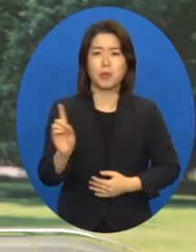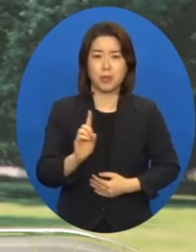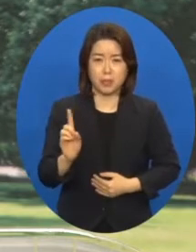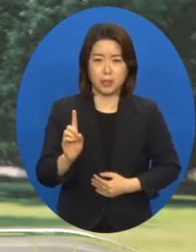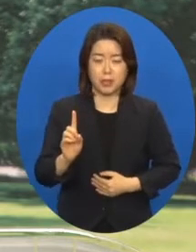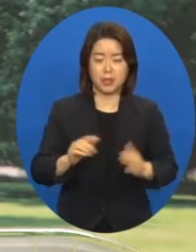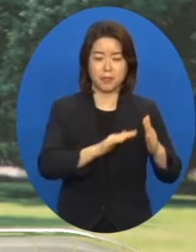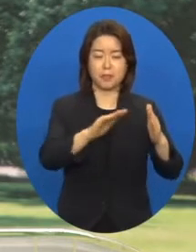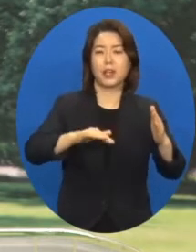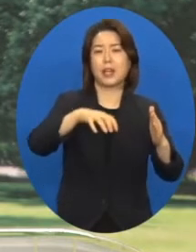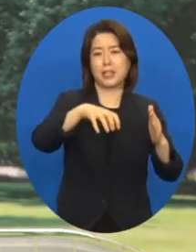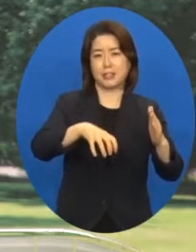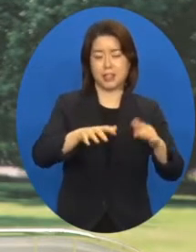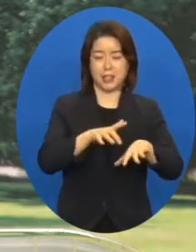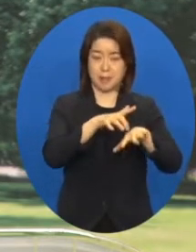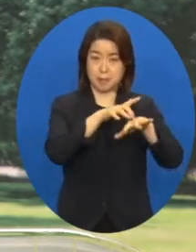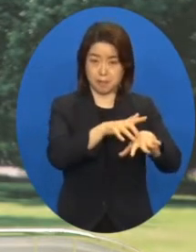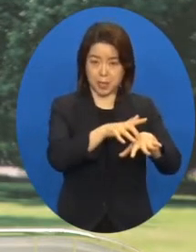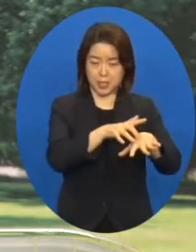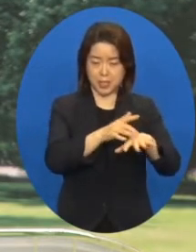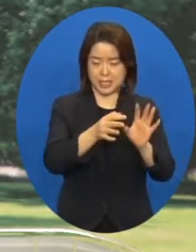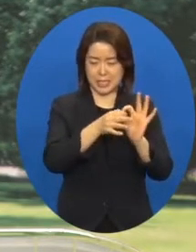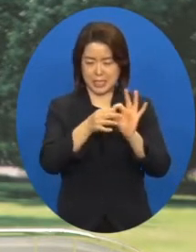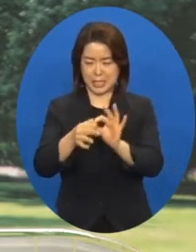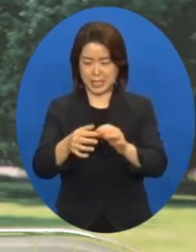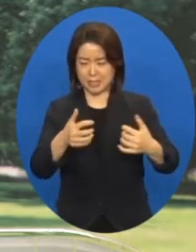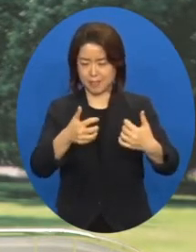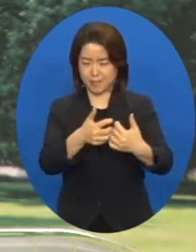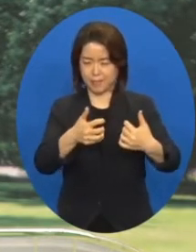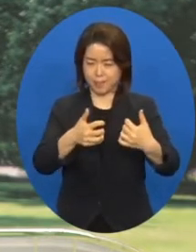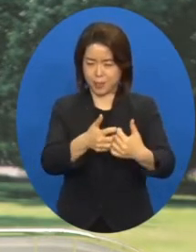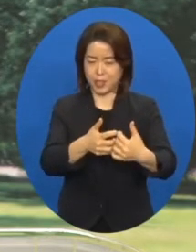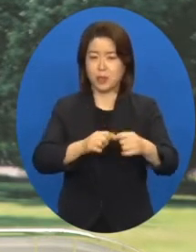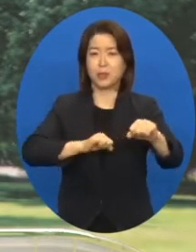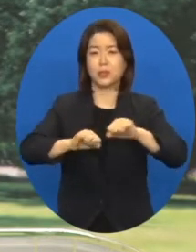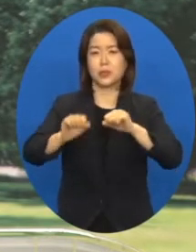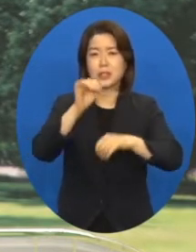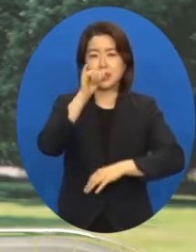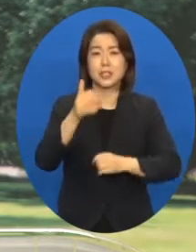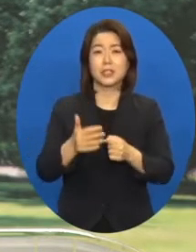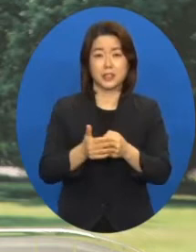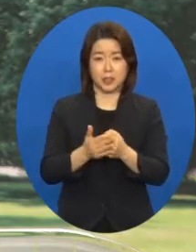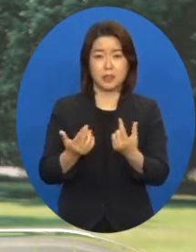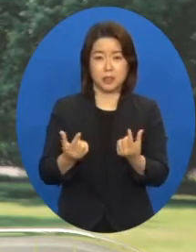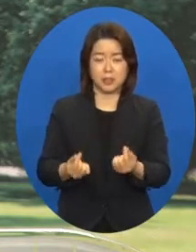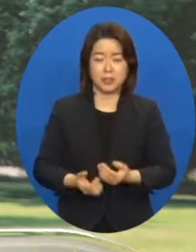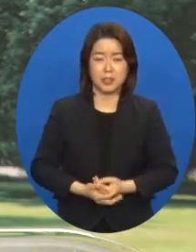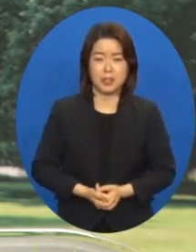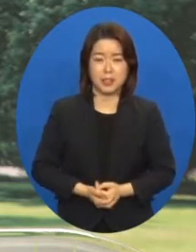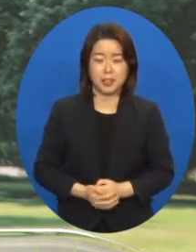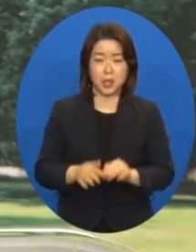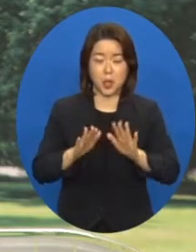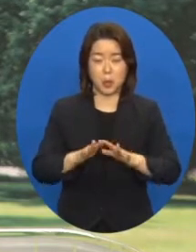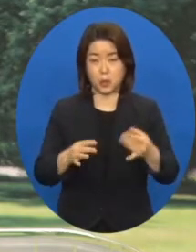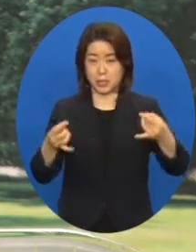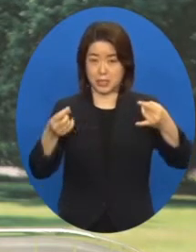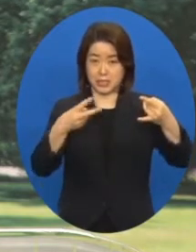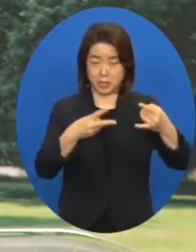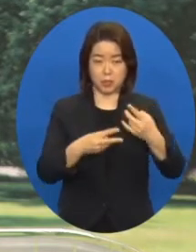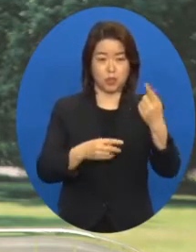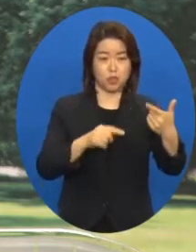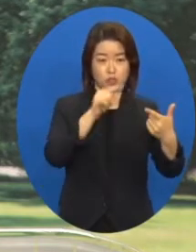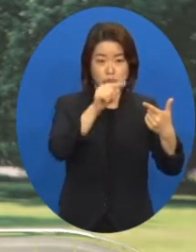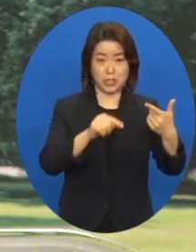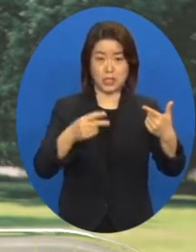안에 마귀와 계속 싸움의 역사가 있기 때문에 그렇습니다. 오늘 에베소서 6장 12절